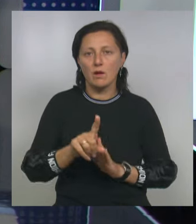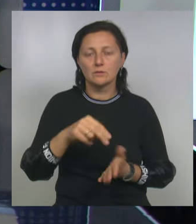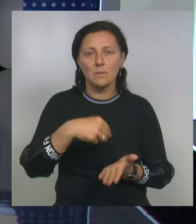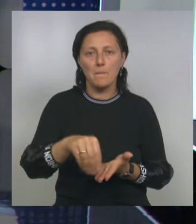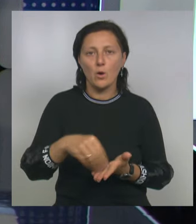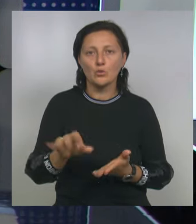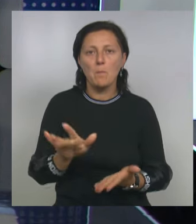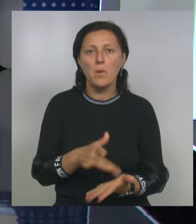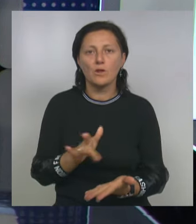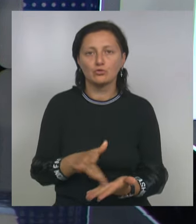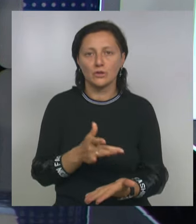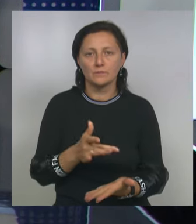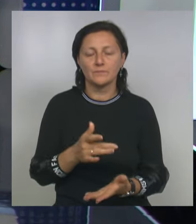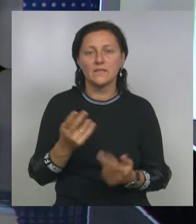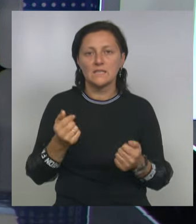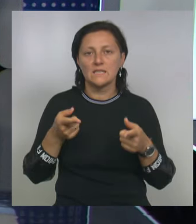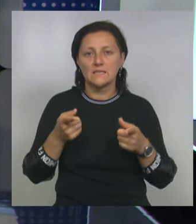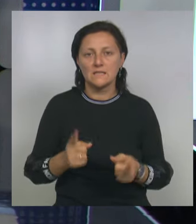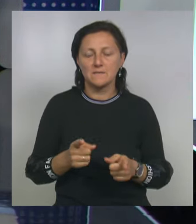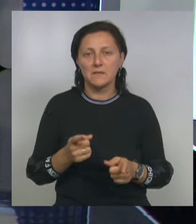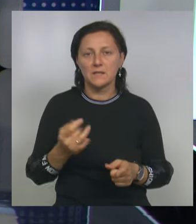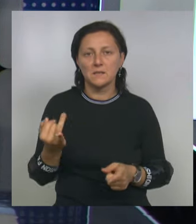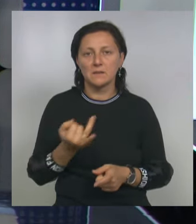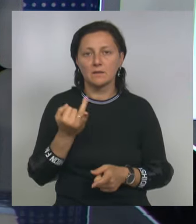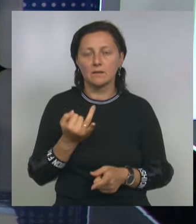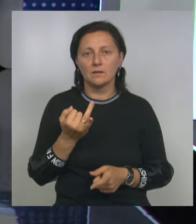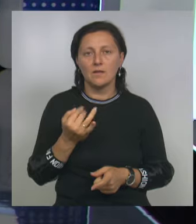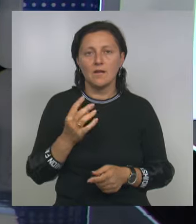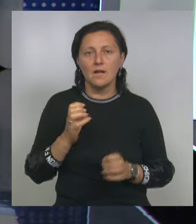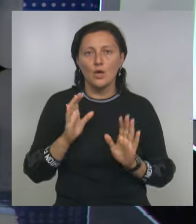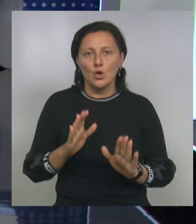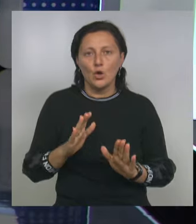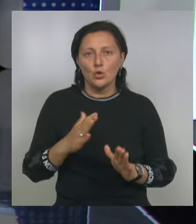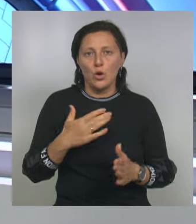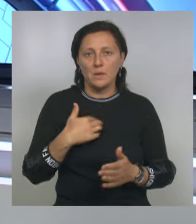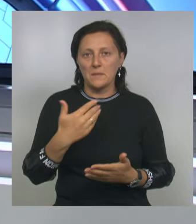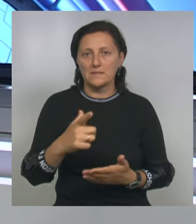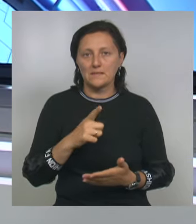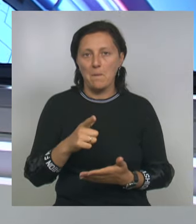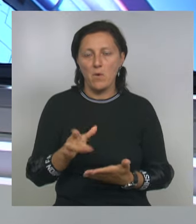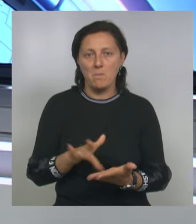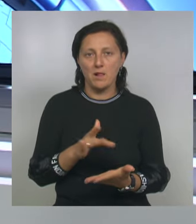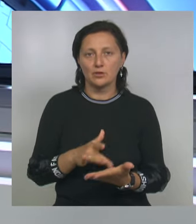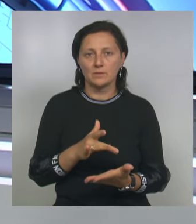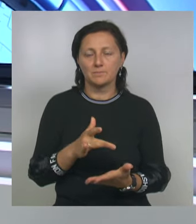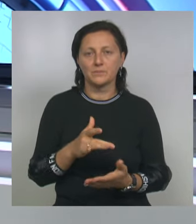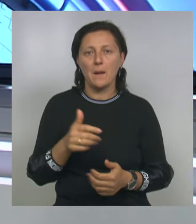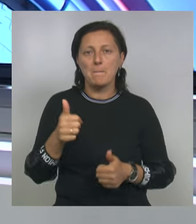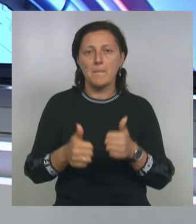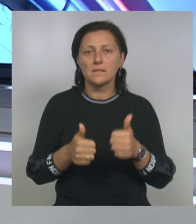скупать планшеты? Да, действительно, тренд любопытный, но, видимо, не только мы с тобой ценим их удобство. По сравнению с первым